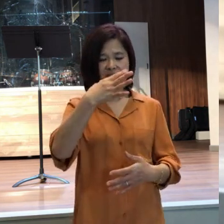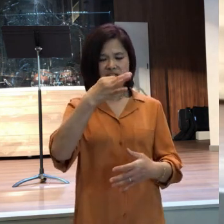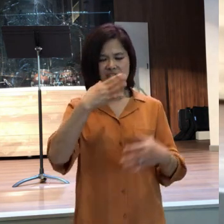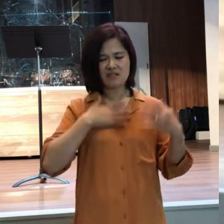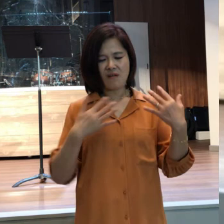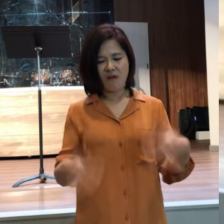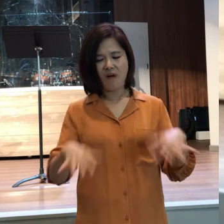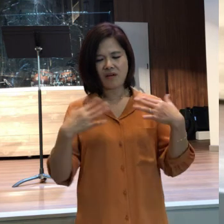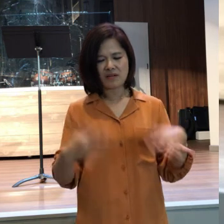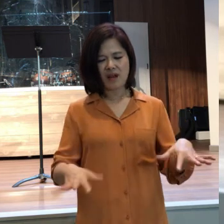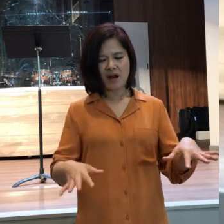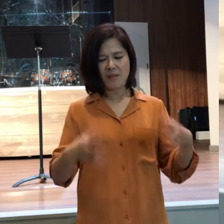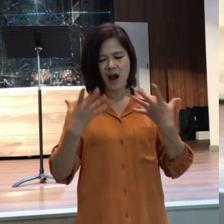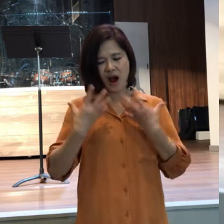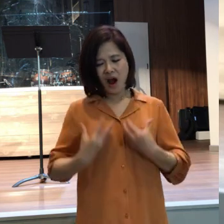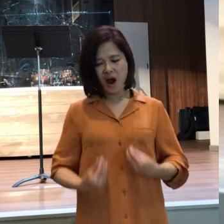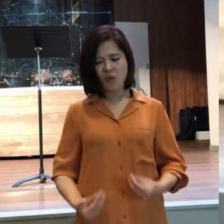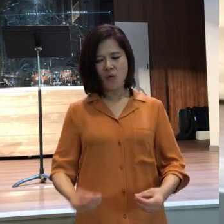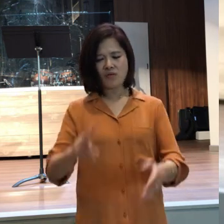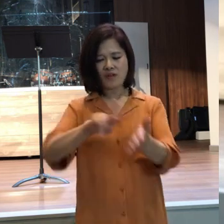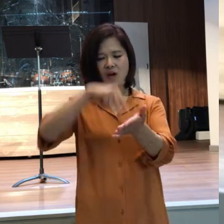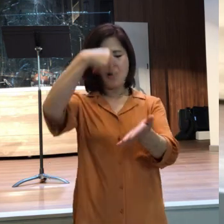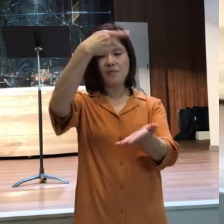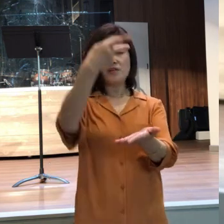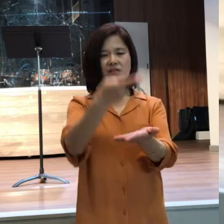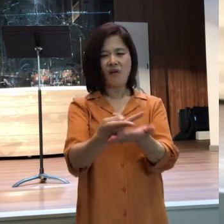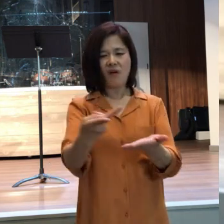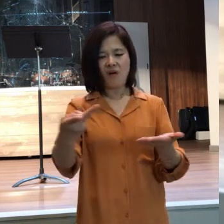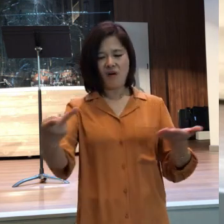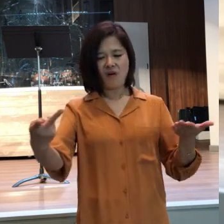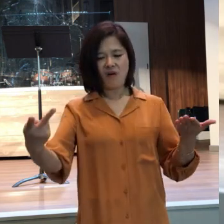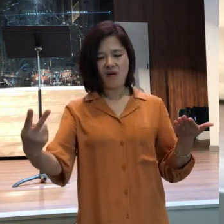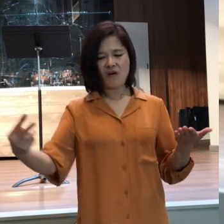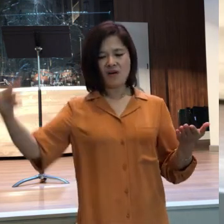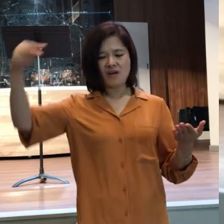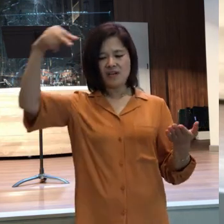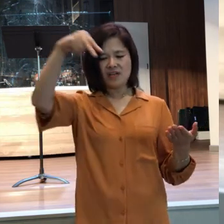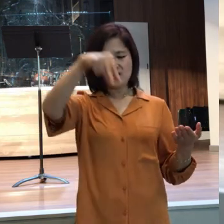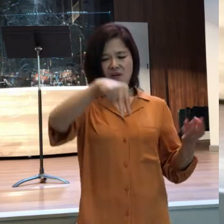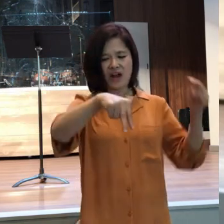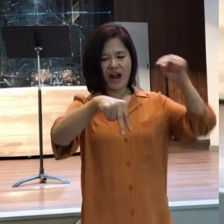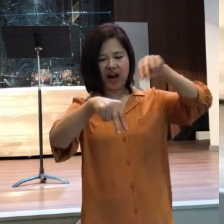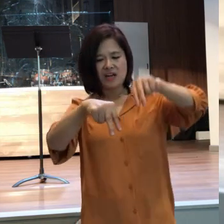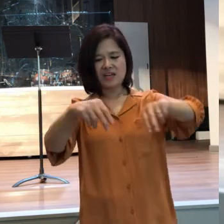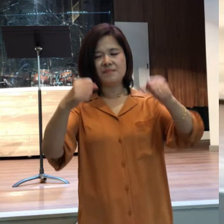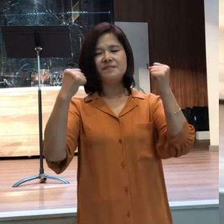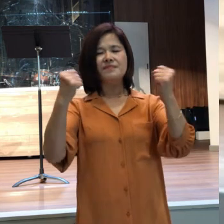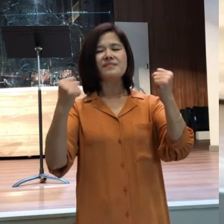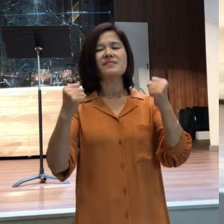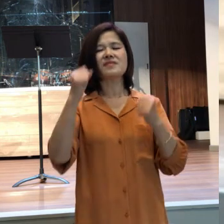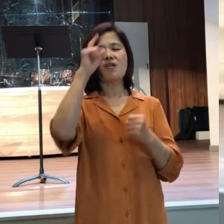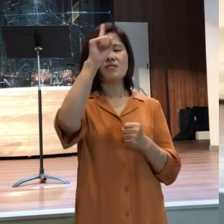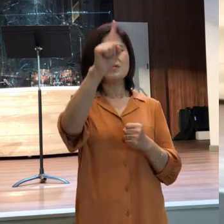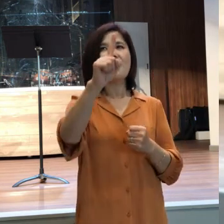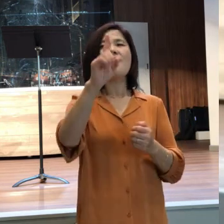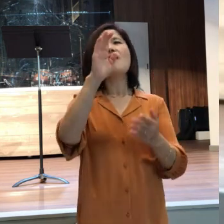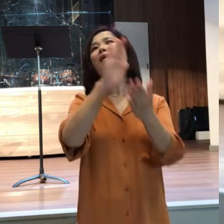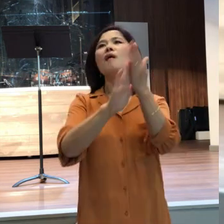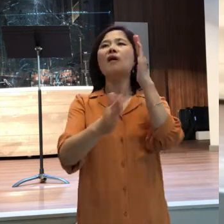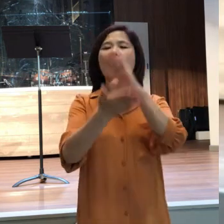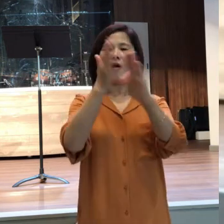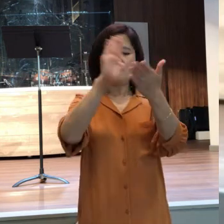힘들고 지쳐 낭망하고 넘어져 일어날 힘